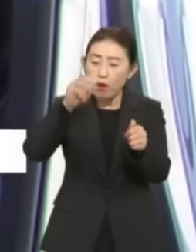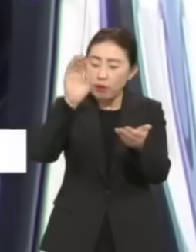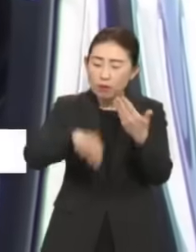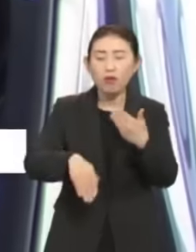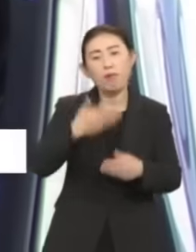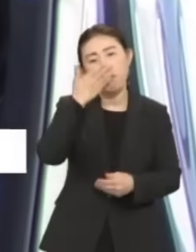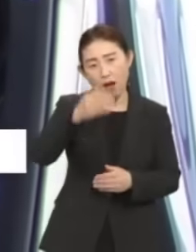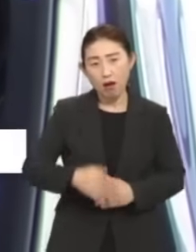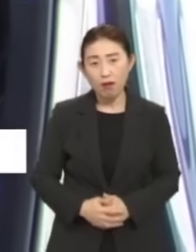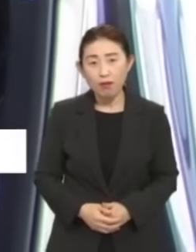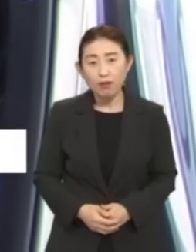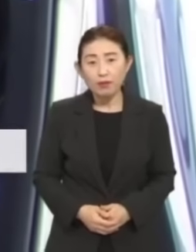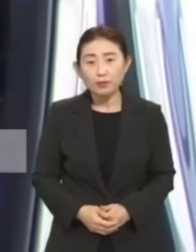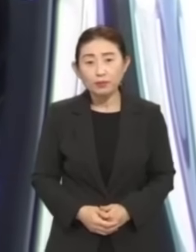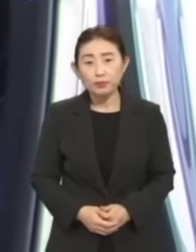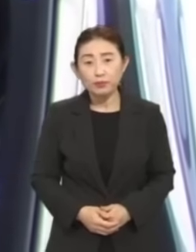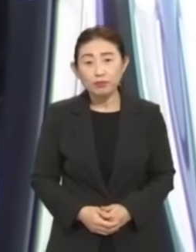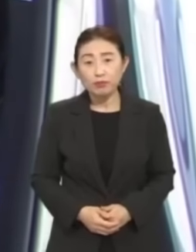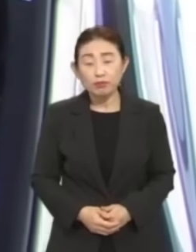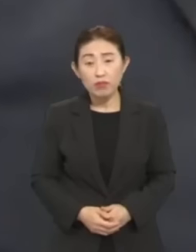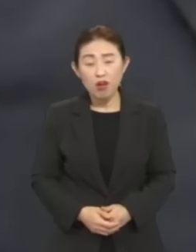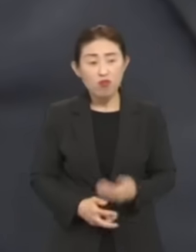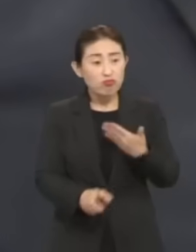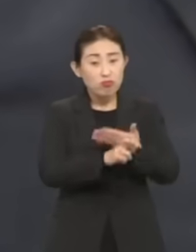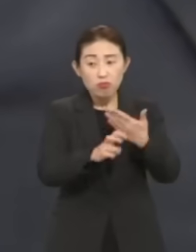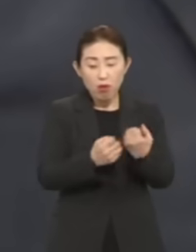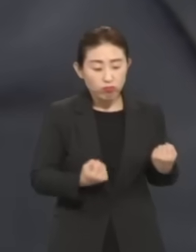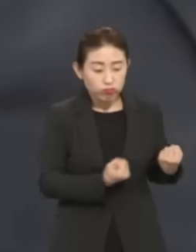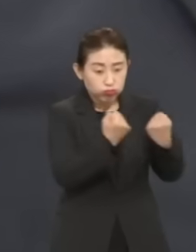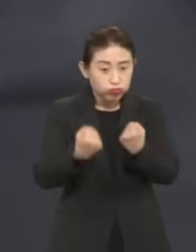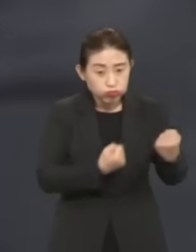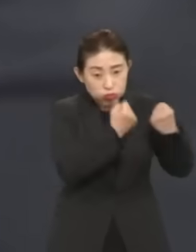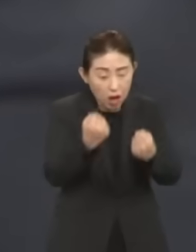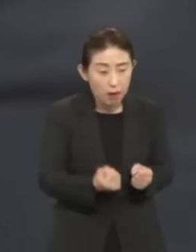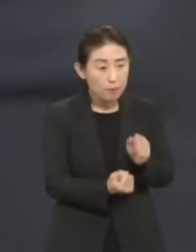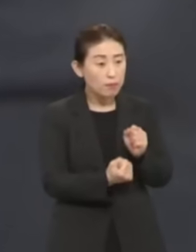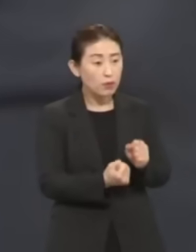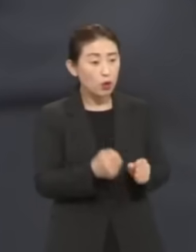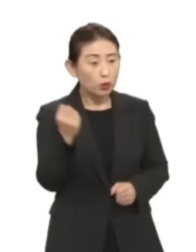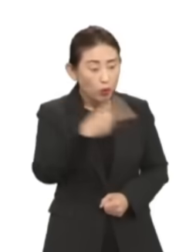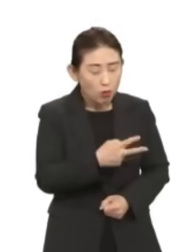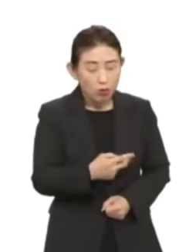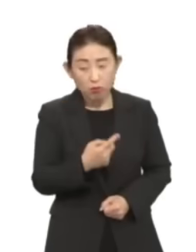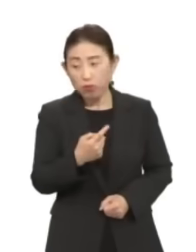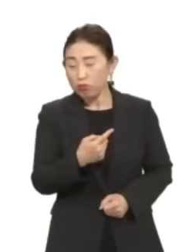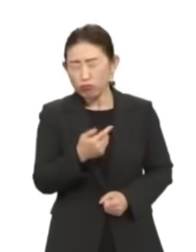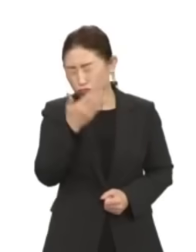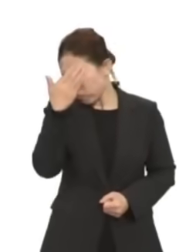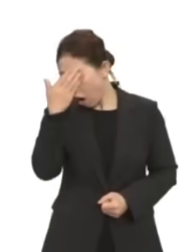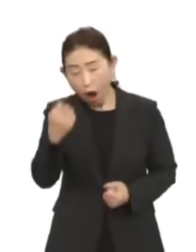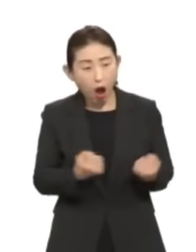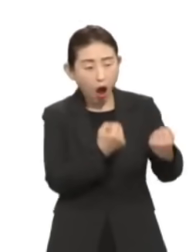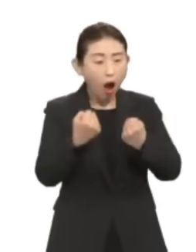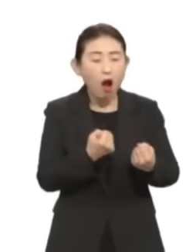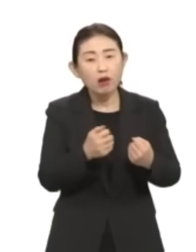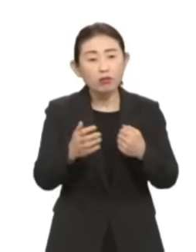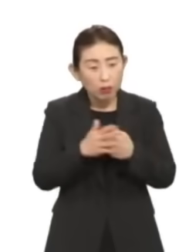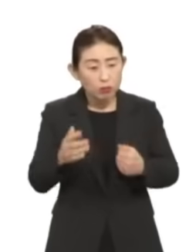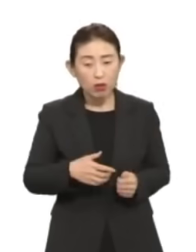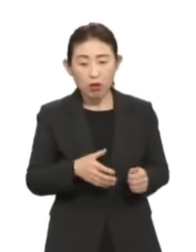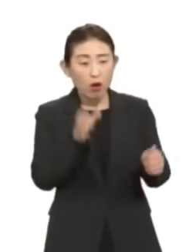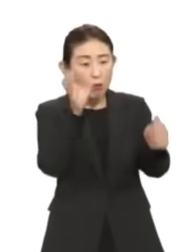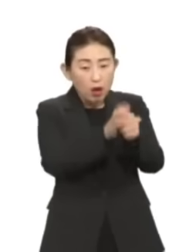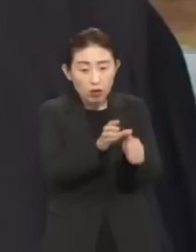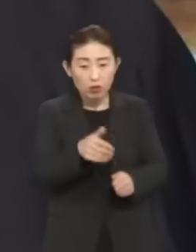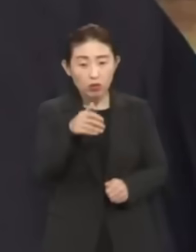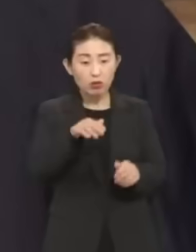벌금에 처해질 수 있습니다. 하지만 이런 불법 사용을 미리 막거나 알아채기 어렵다 보니 고객들의 불안함은 커질 수밖에